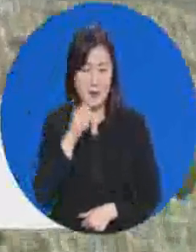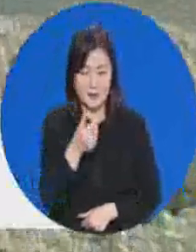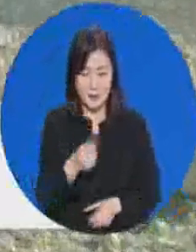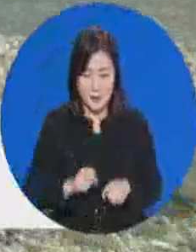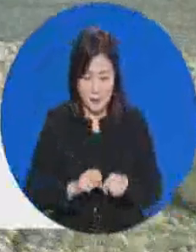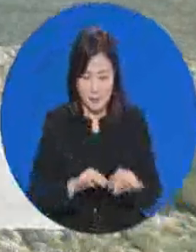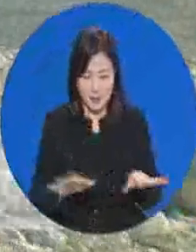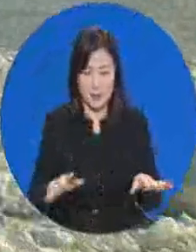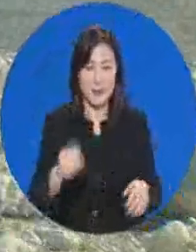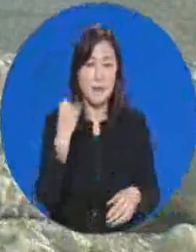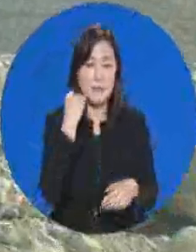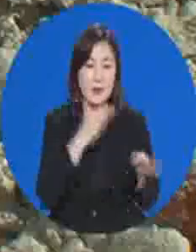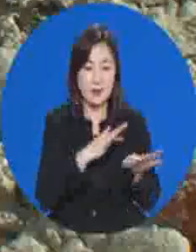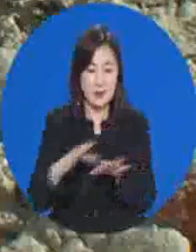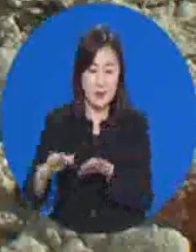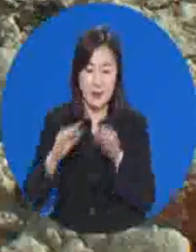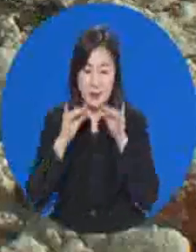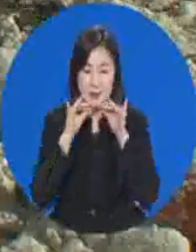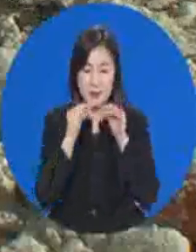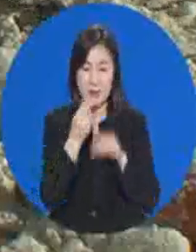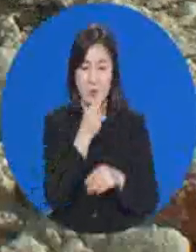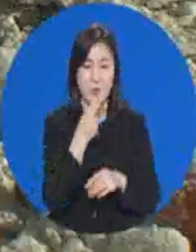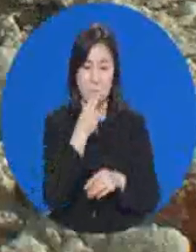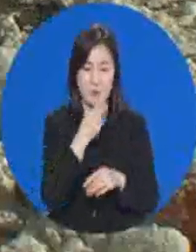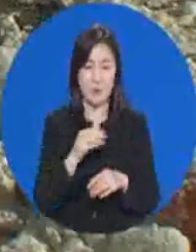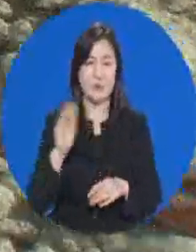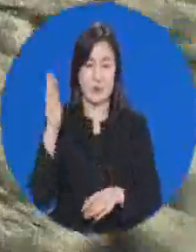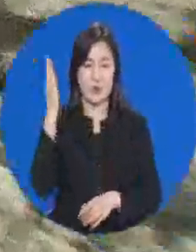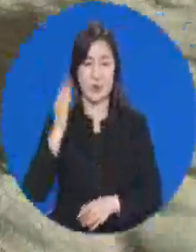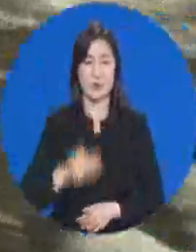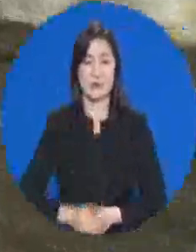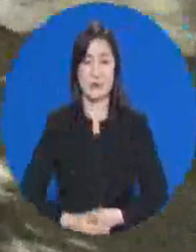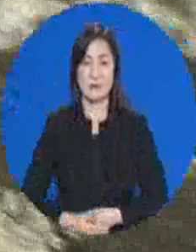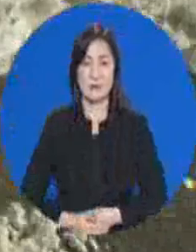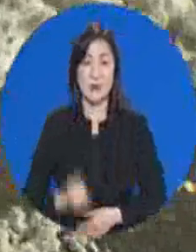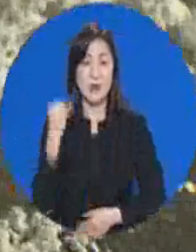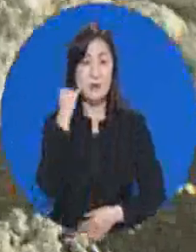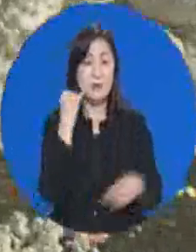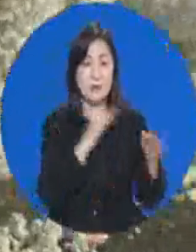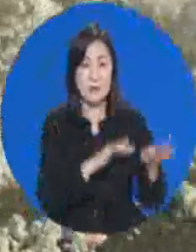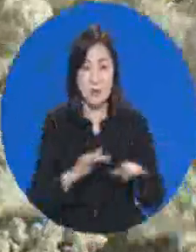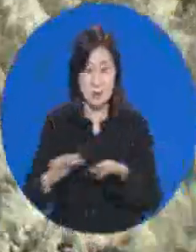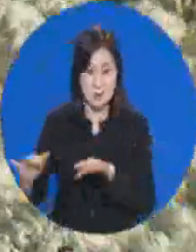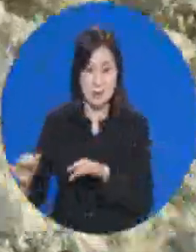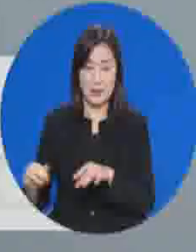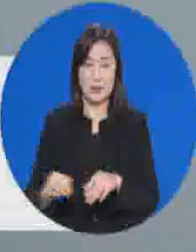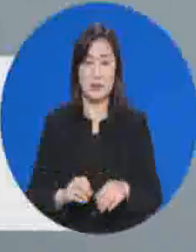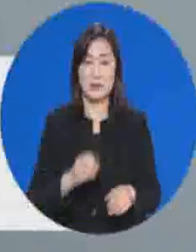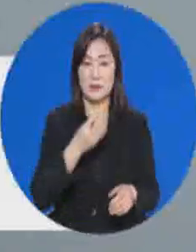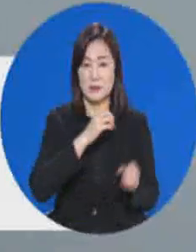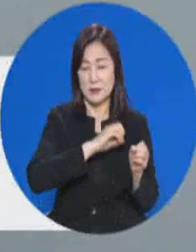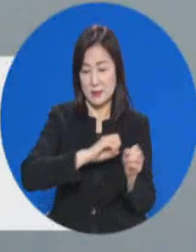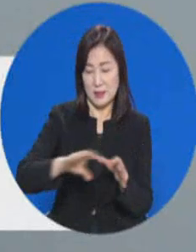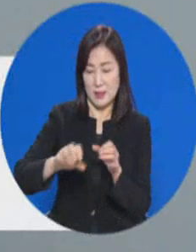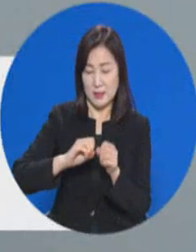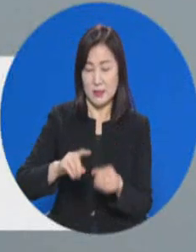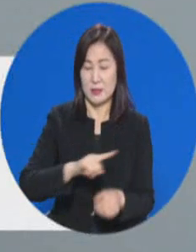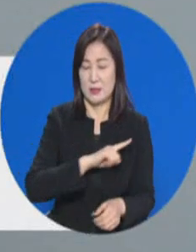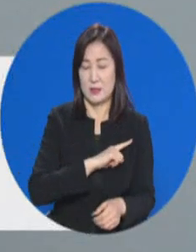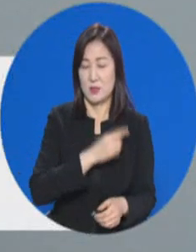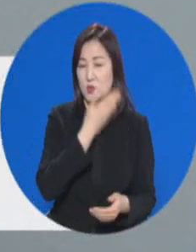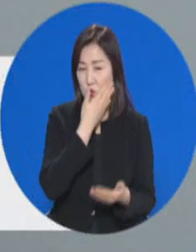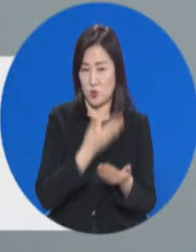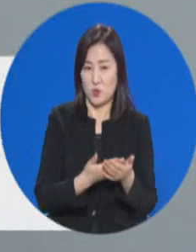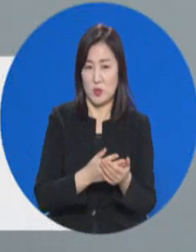쉬워 바닷속 미세 플라스틱의 원흉으로 꼽힙니다. 해양기인 해양 플라스틱 쓰레기의 주 원인인